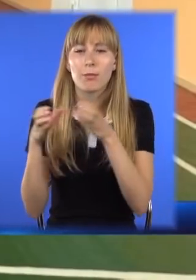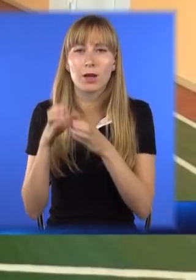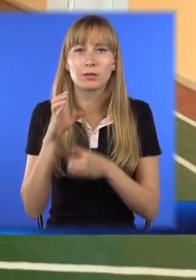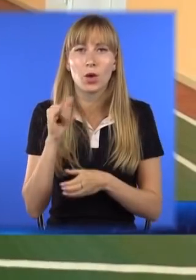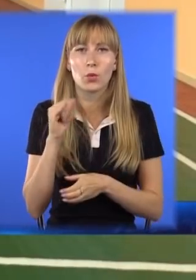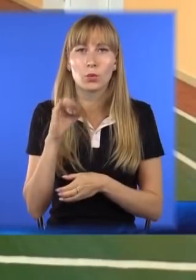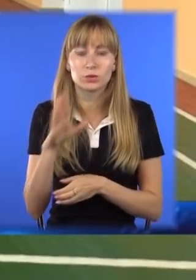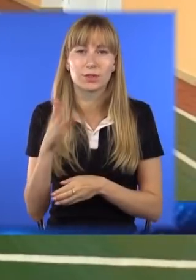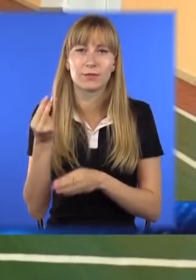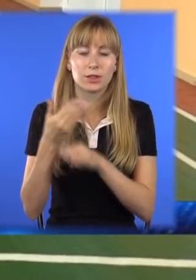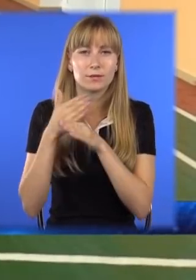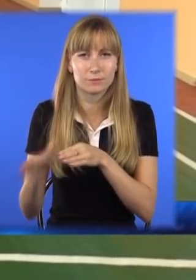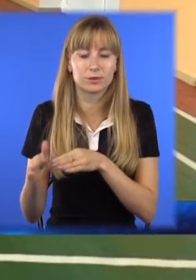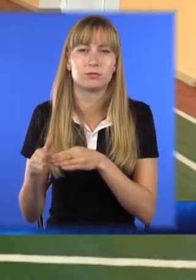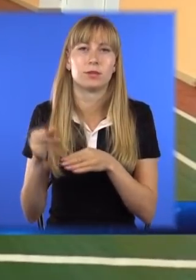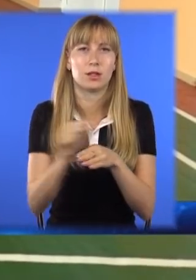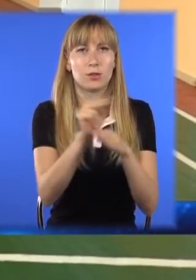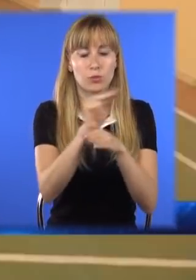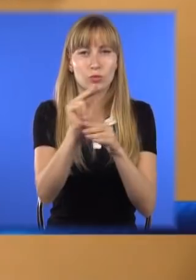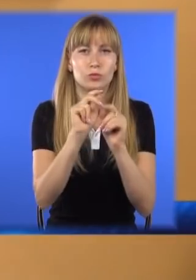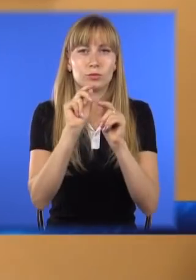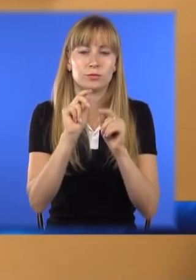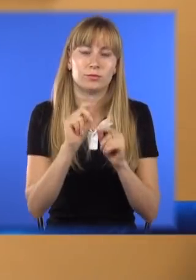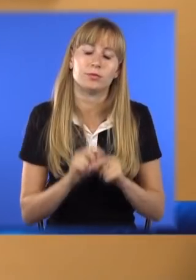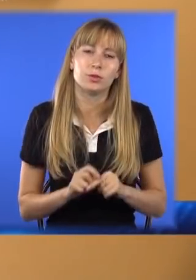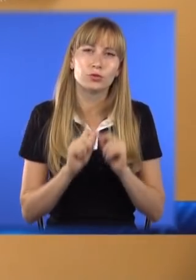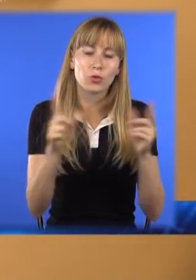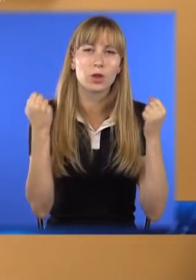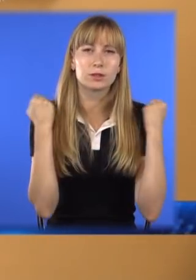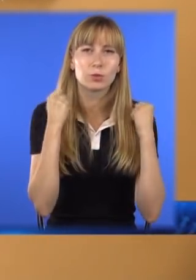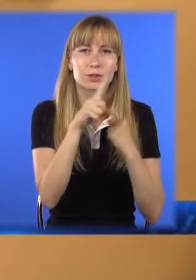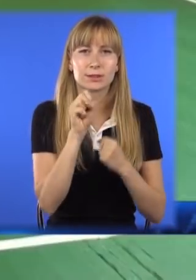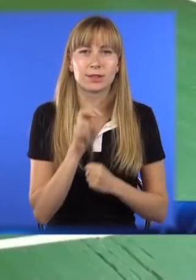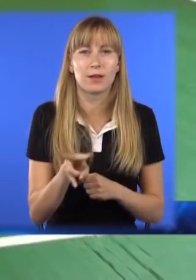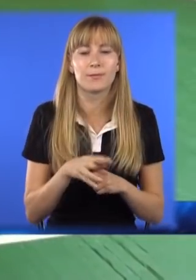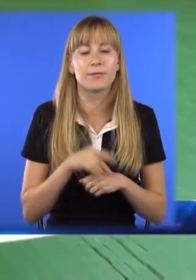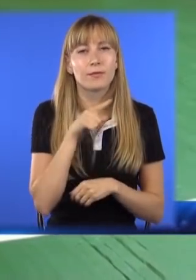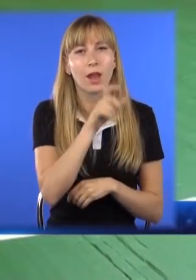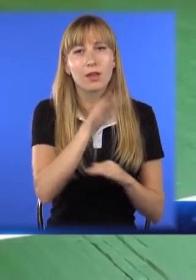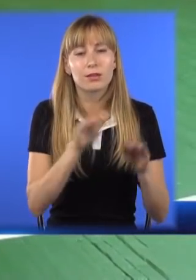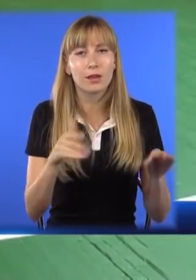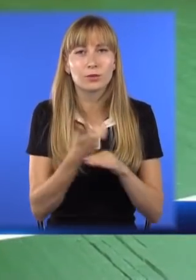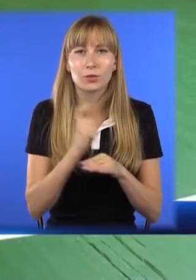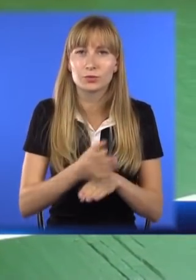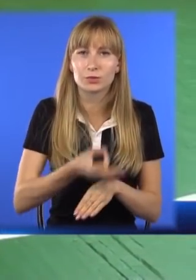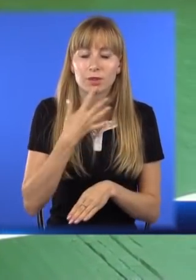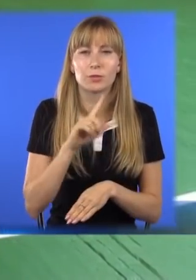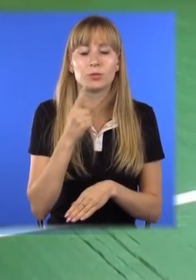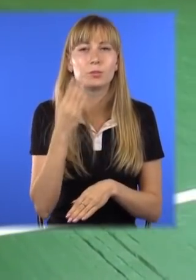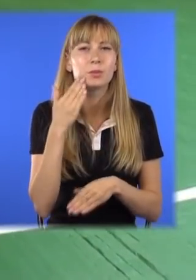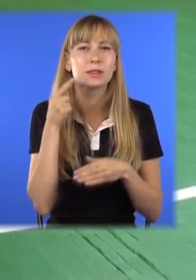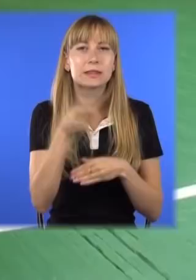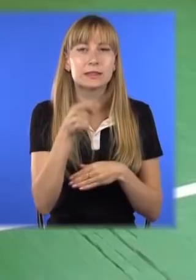ремонт. Тепер діти відчувають переваги занять в оновленому залі. Адже у школі навчається майже 1000 дітей, серед